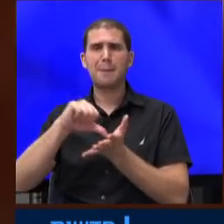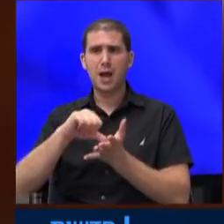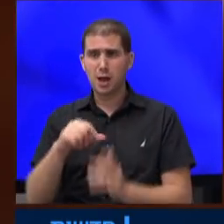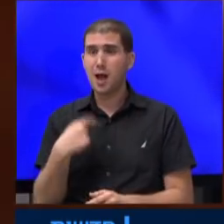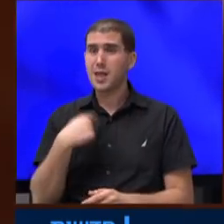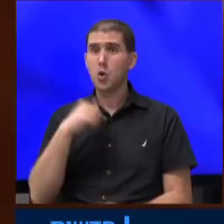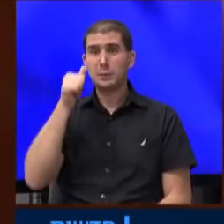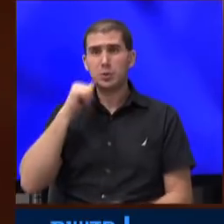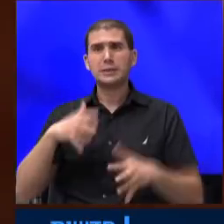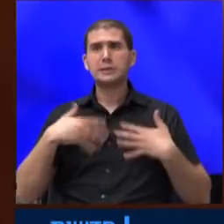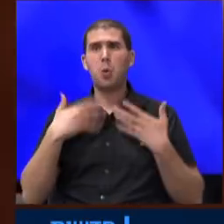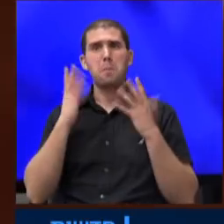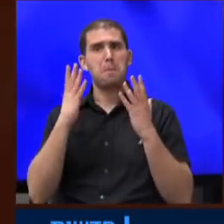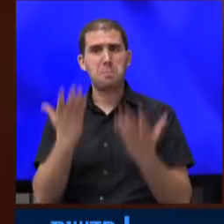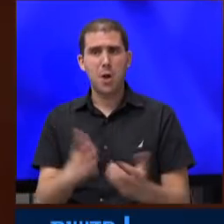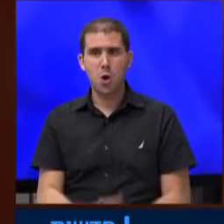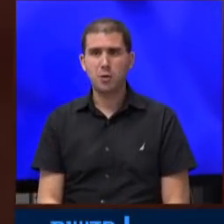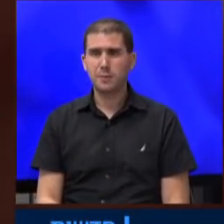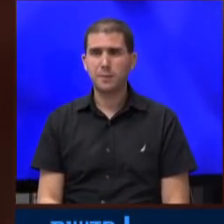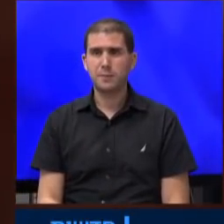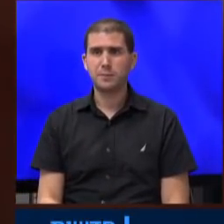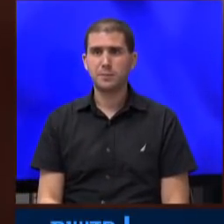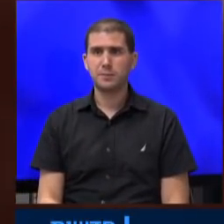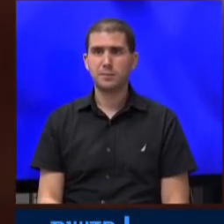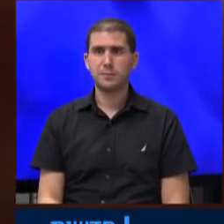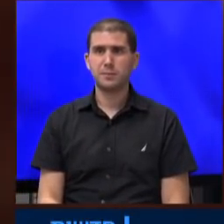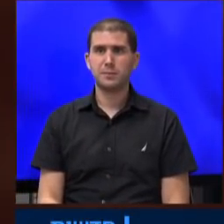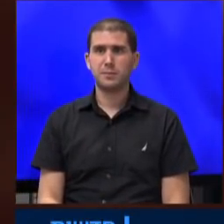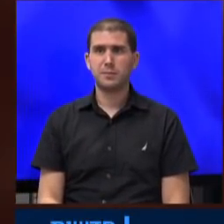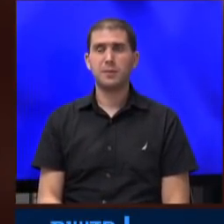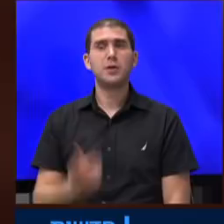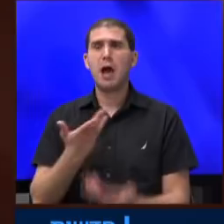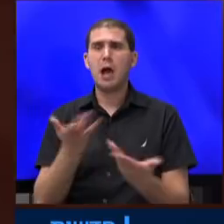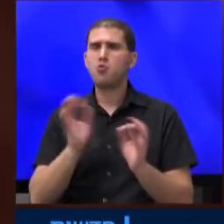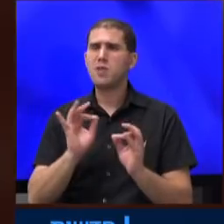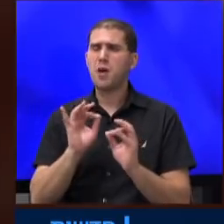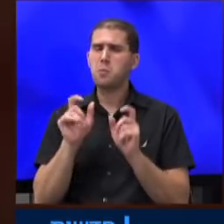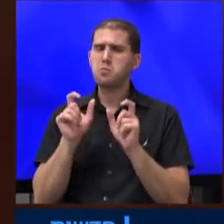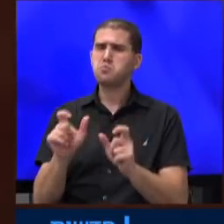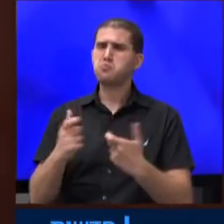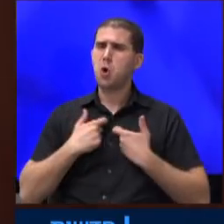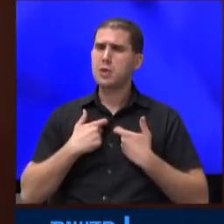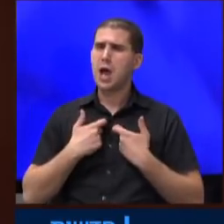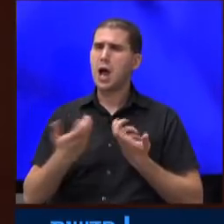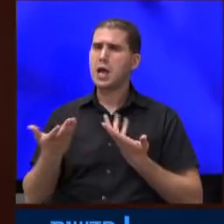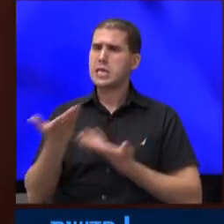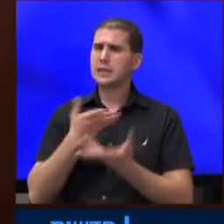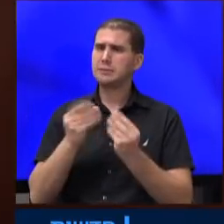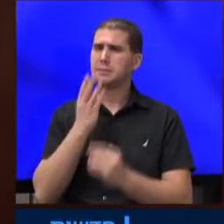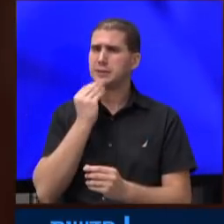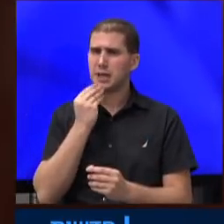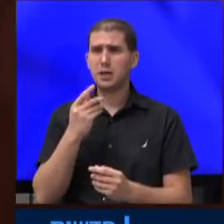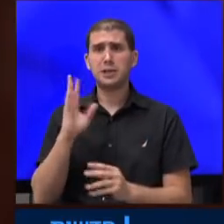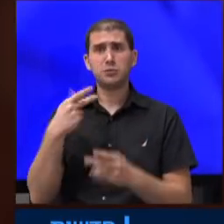غايه البسط يعني ما في حاجه بتمنعنا من اقامه علاقات مع اسرائيل طالما انه المصلحه متبادله